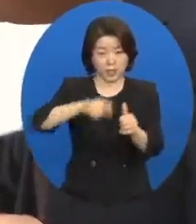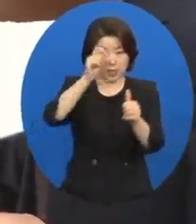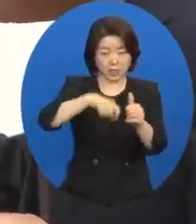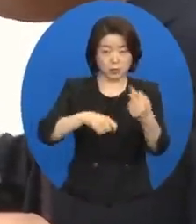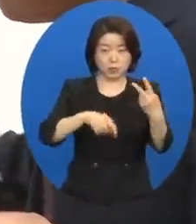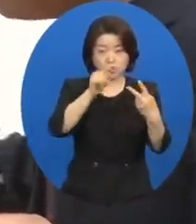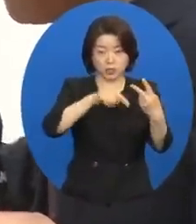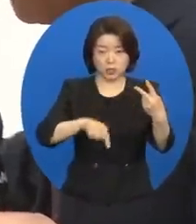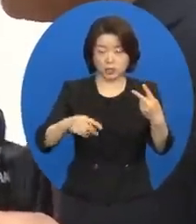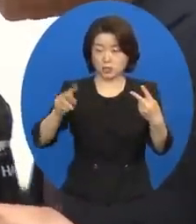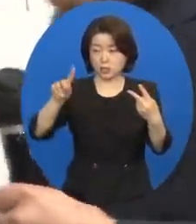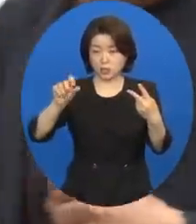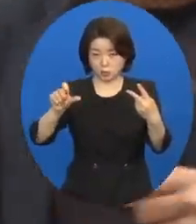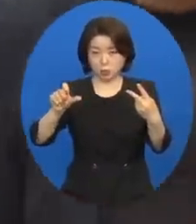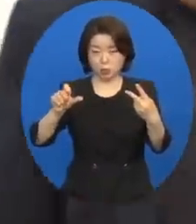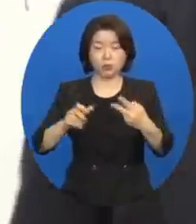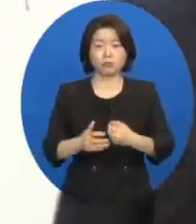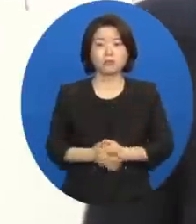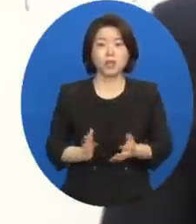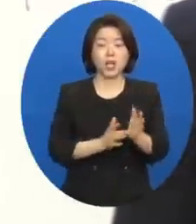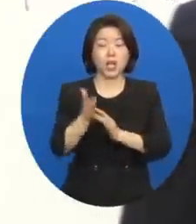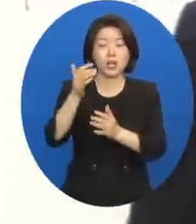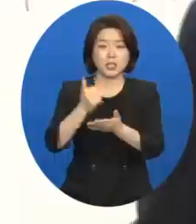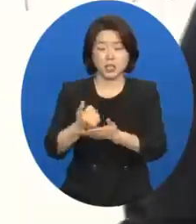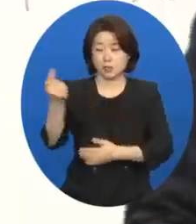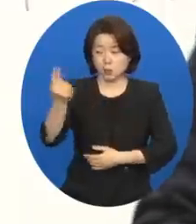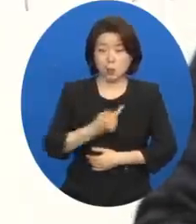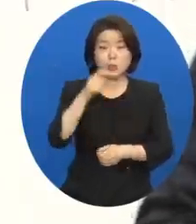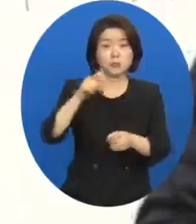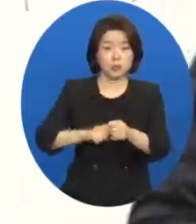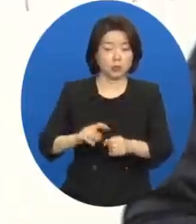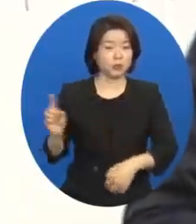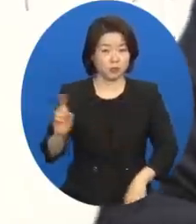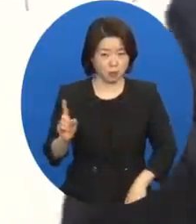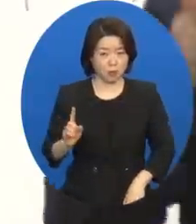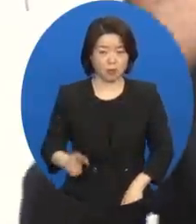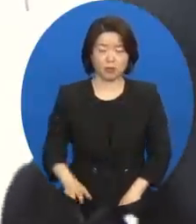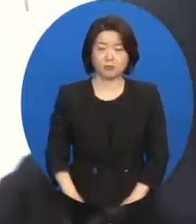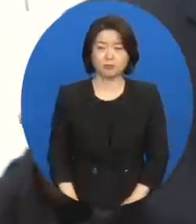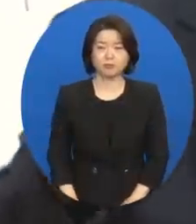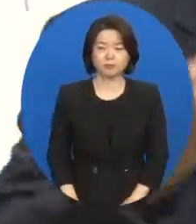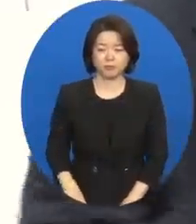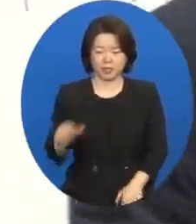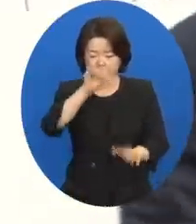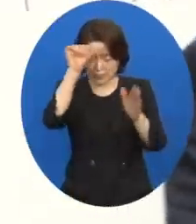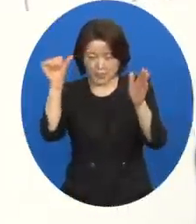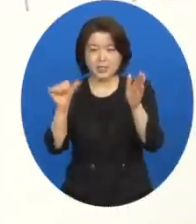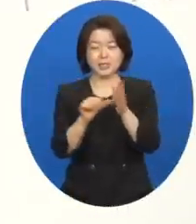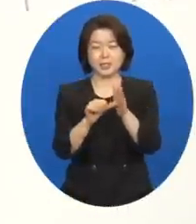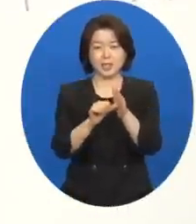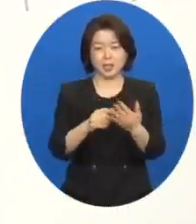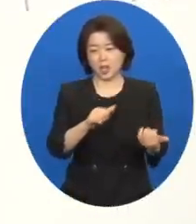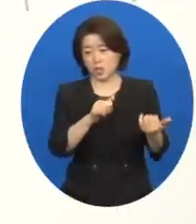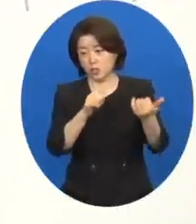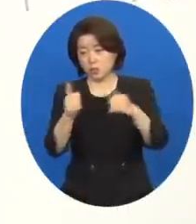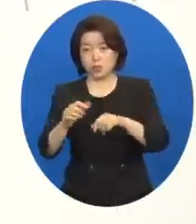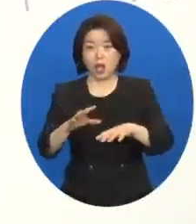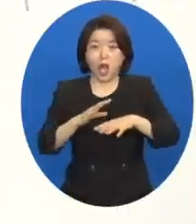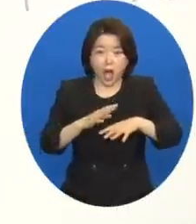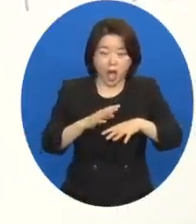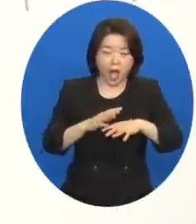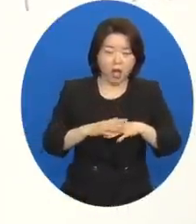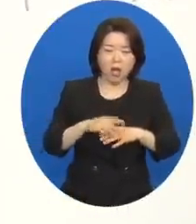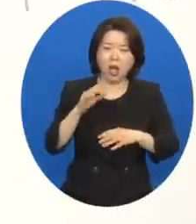2장 15절에 예수님이 오신 목적을 이렇게 말씀해요. 일생 죽기에 무서워